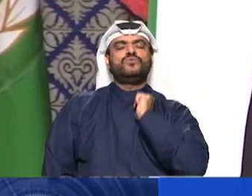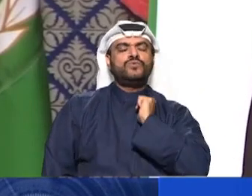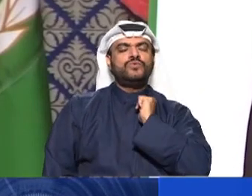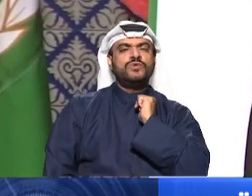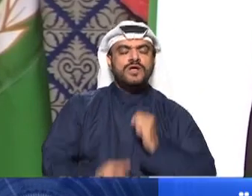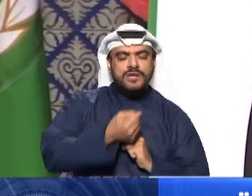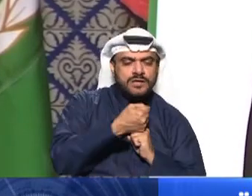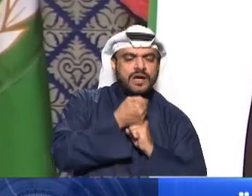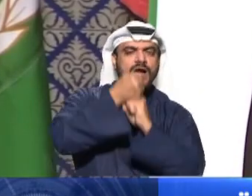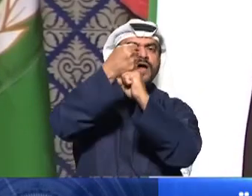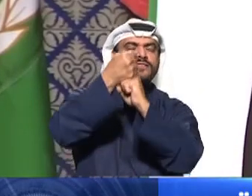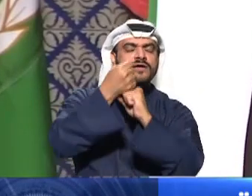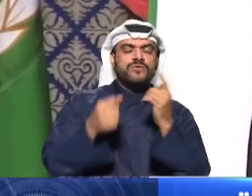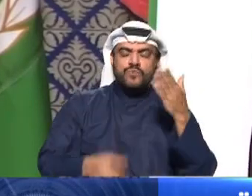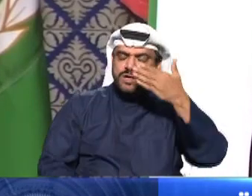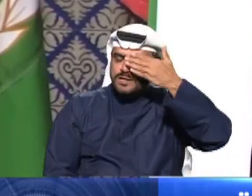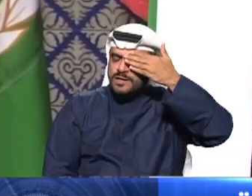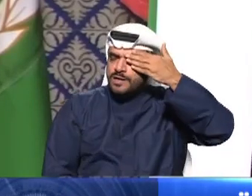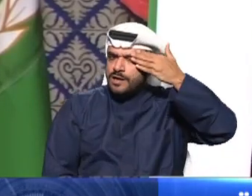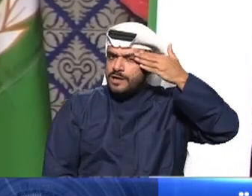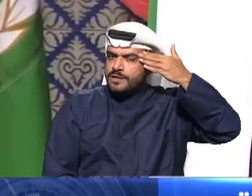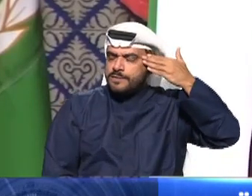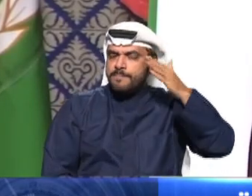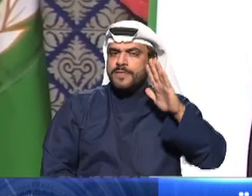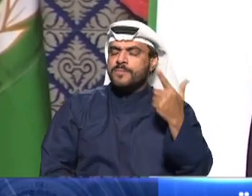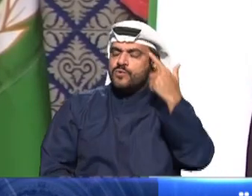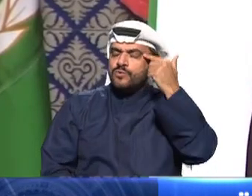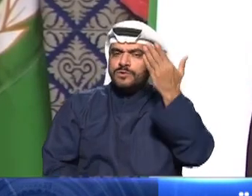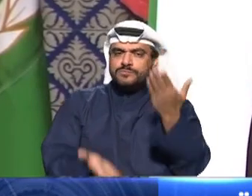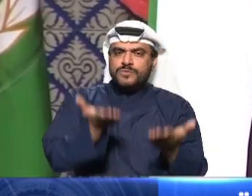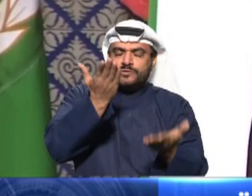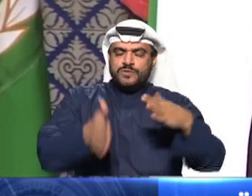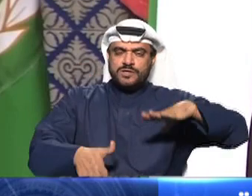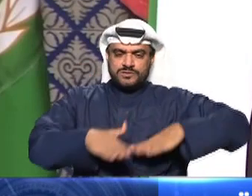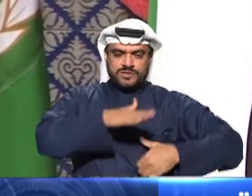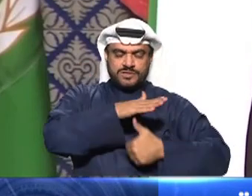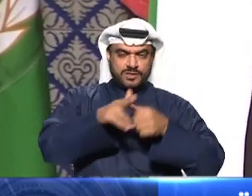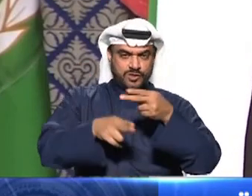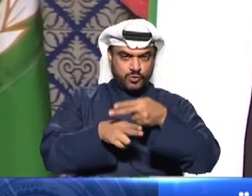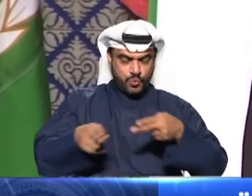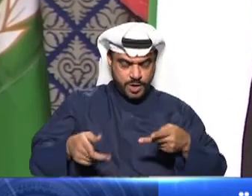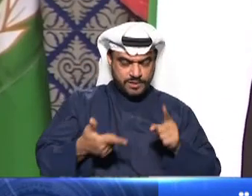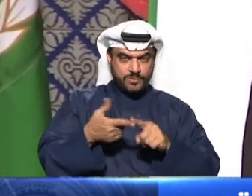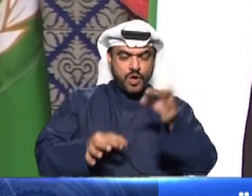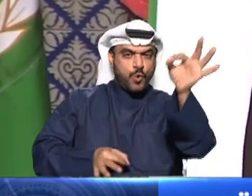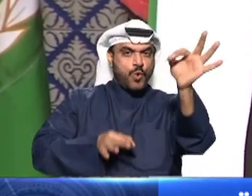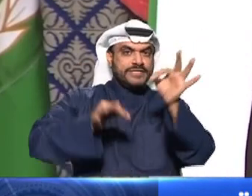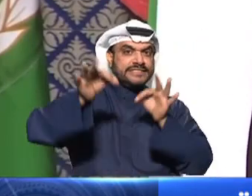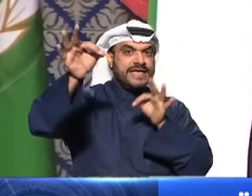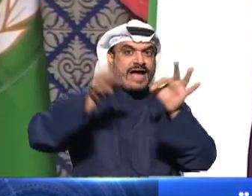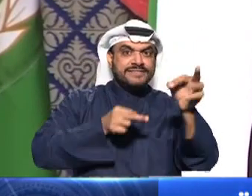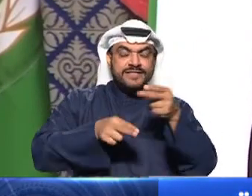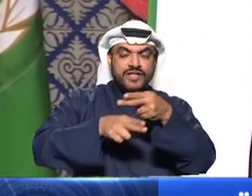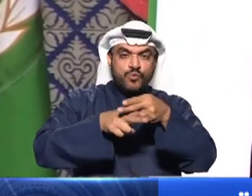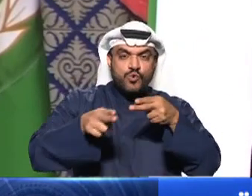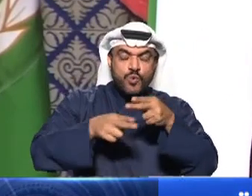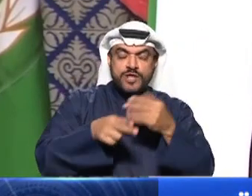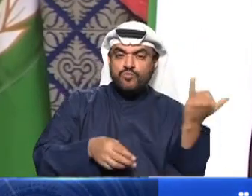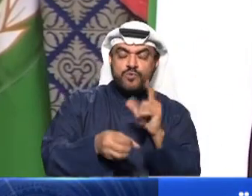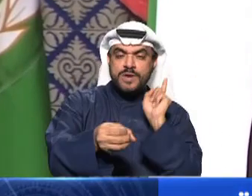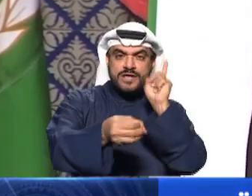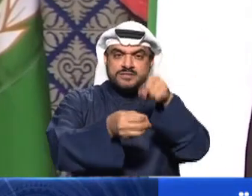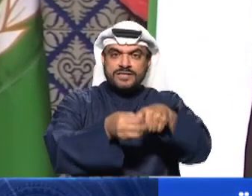على حكمة صاحب السمو الأمير ثم على سياسة دولة الكويت الرامية لتعزيز العمل العربي